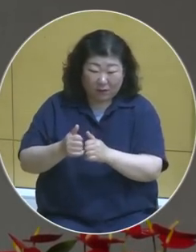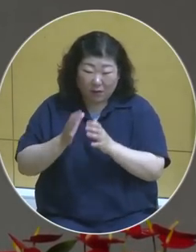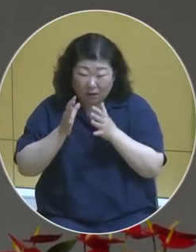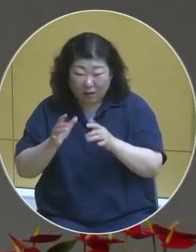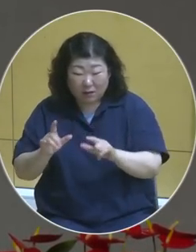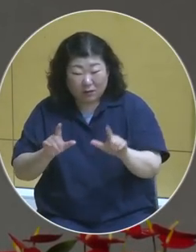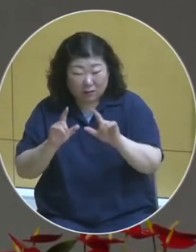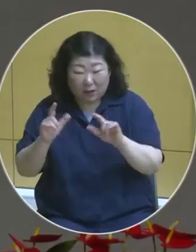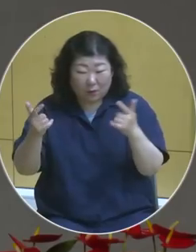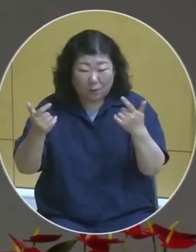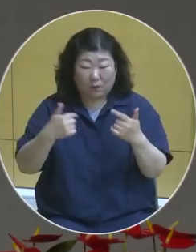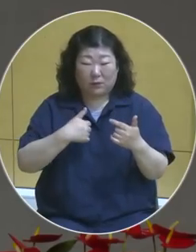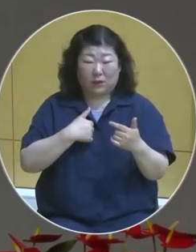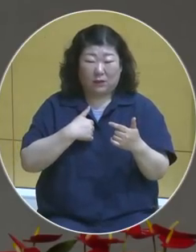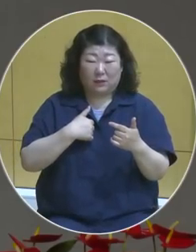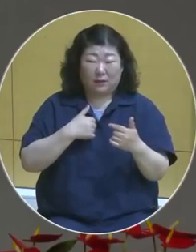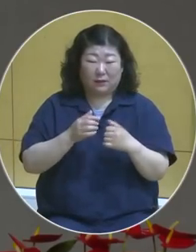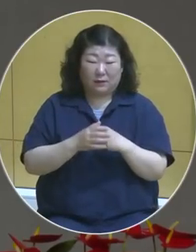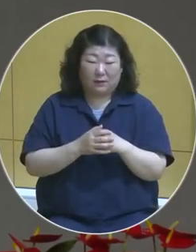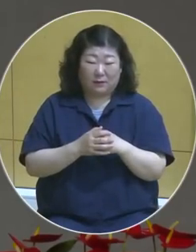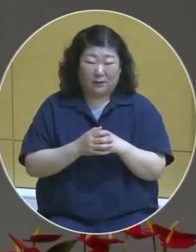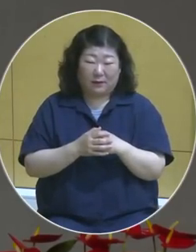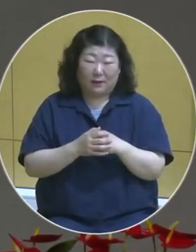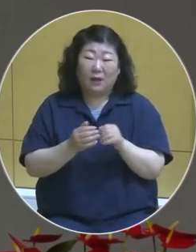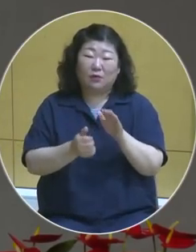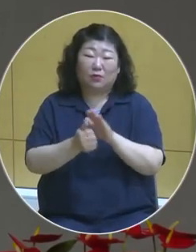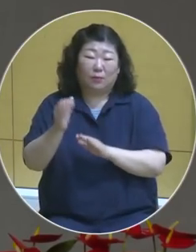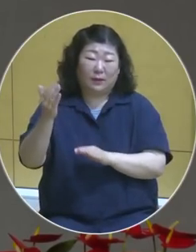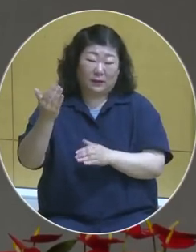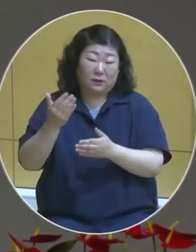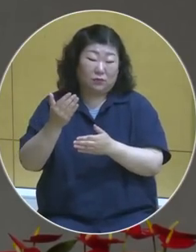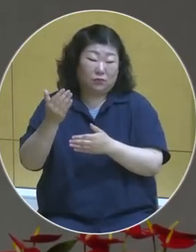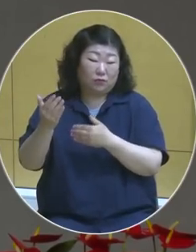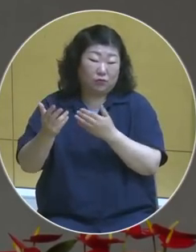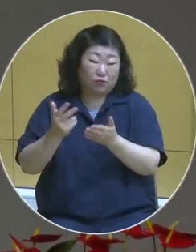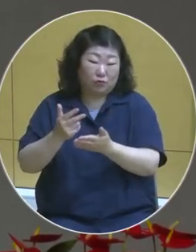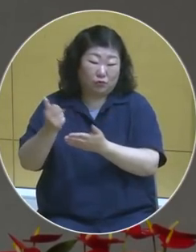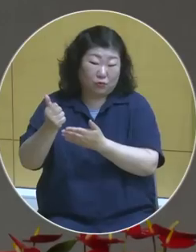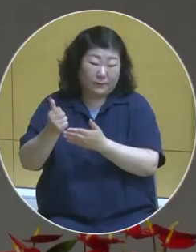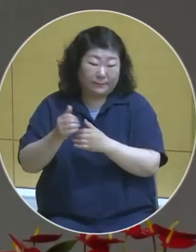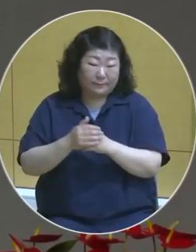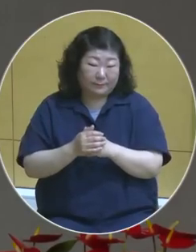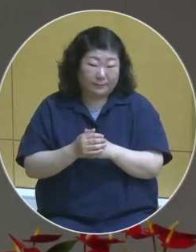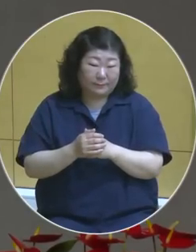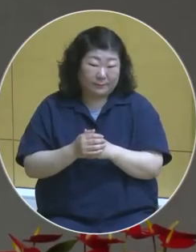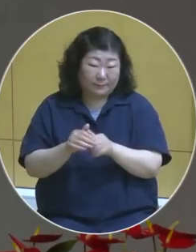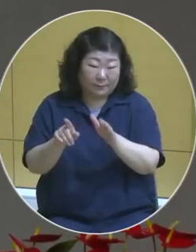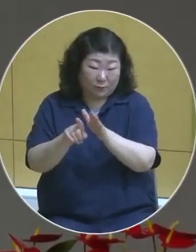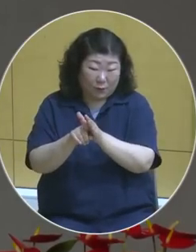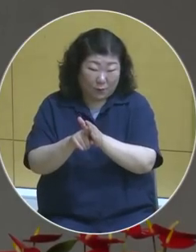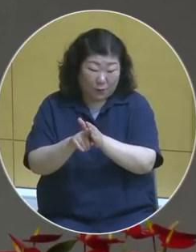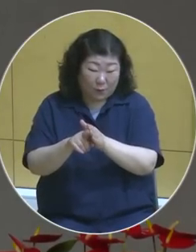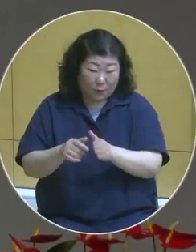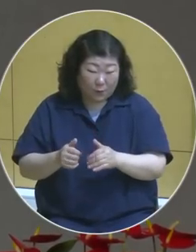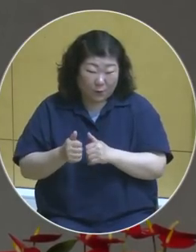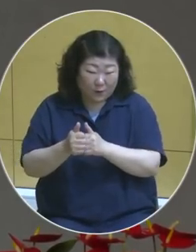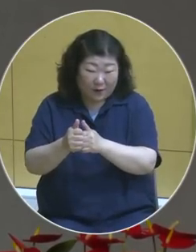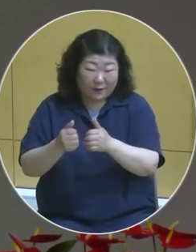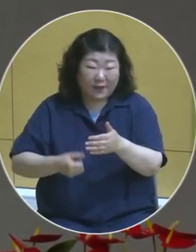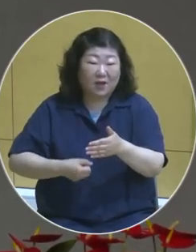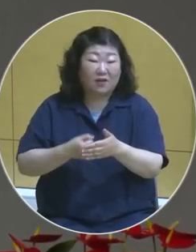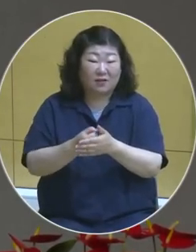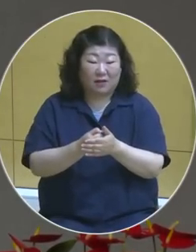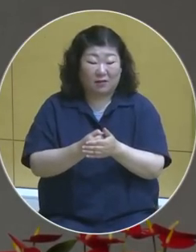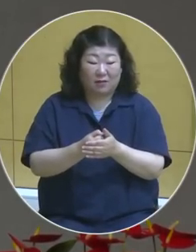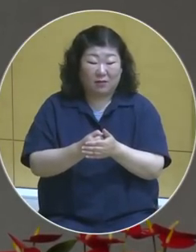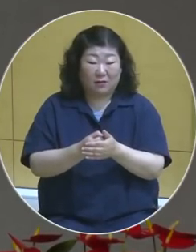나의 소망 되신 그 주님을 붙들고 그 주님을 노래하겠다 마음으로 결단하셔야 되는데 이 결단이 어떻게 됩니까? 여러분의 시간 속에